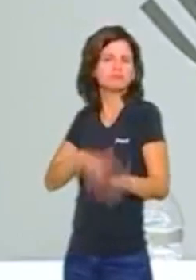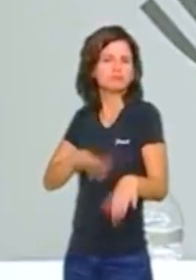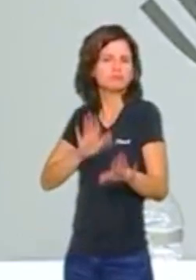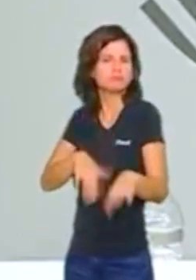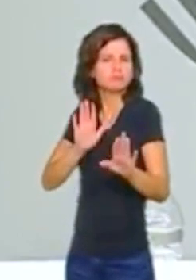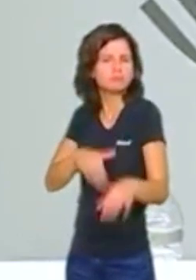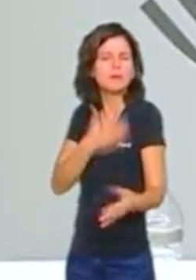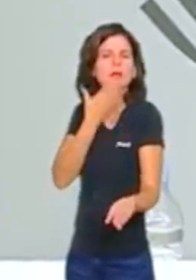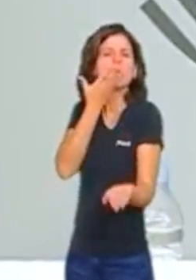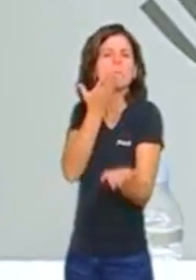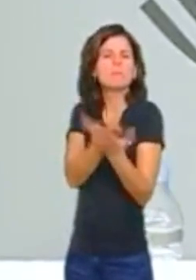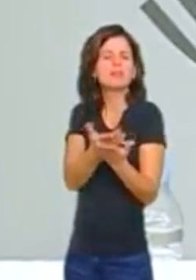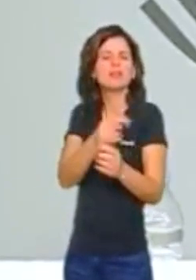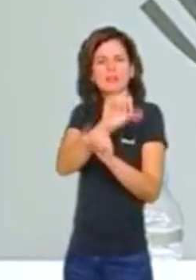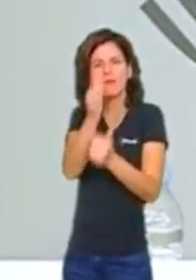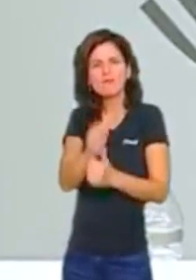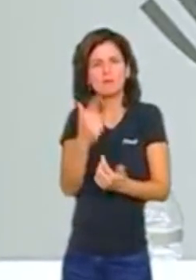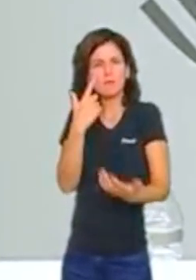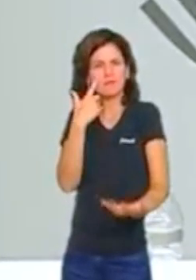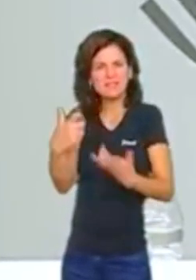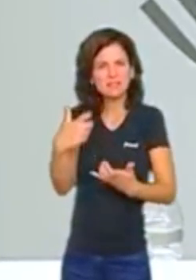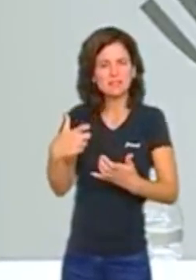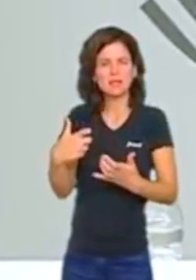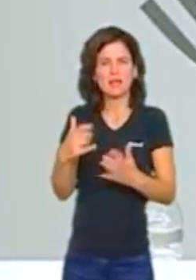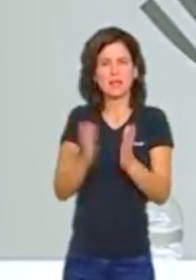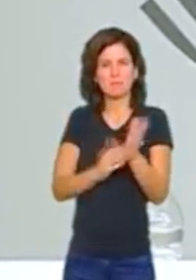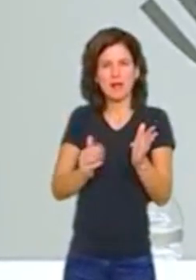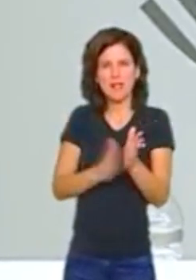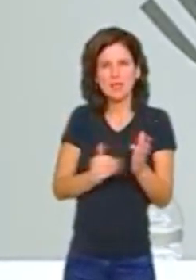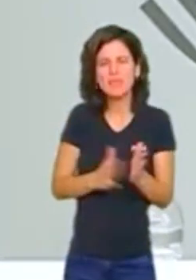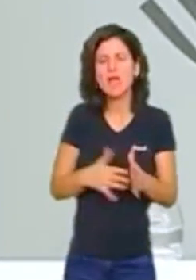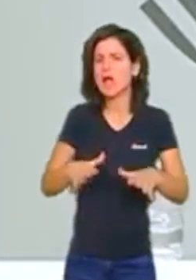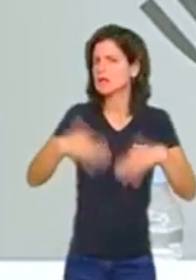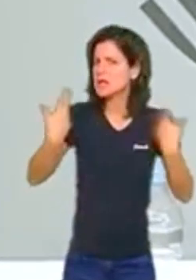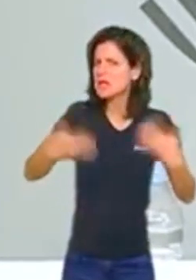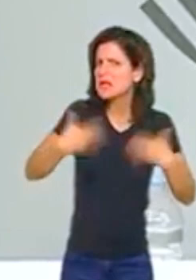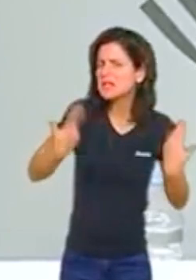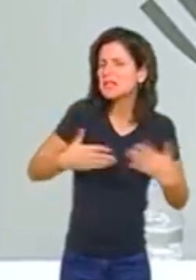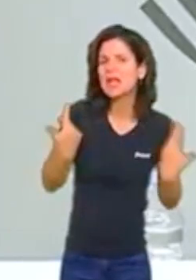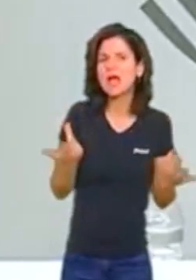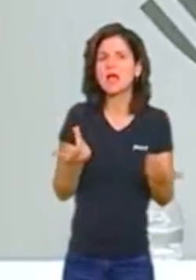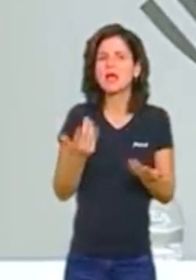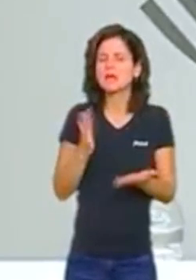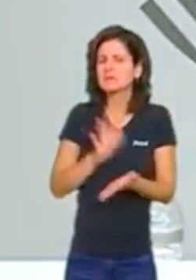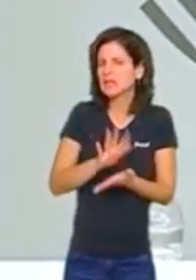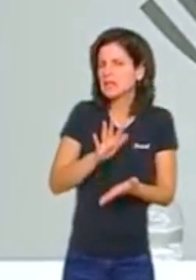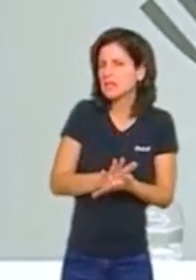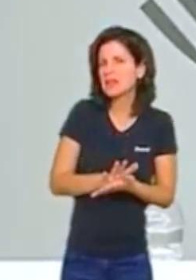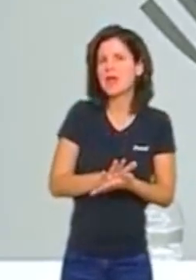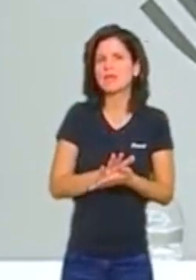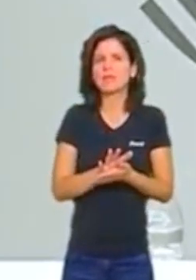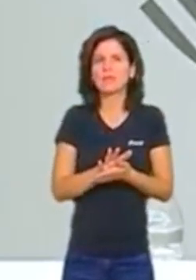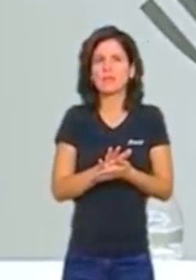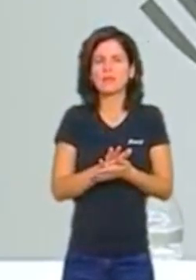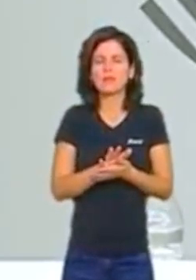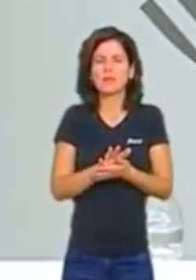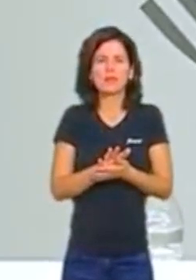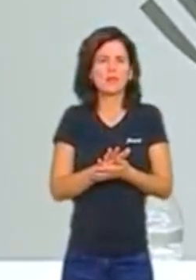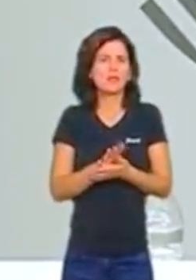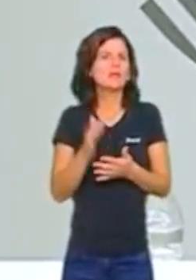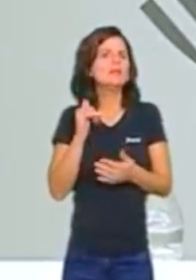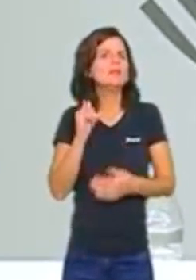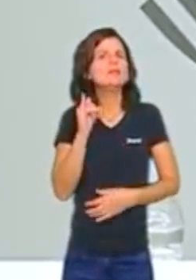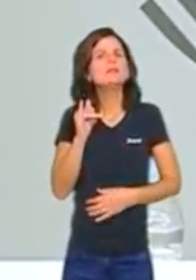visible pels carrers de la ciutat de València, que ho facin a més amb alegria, com solem fer les coses els valencians i valencianes, i